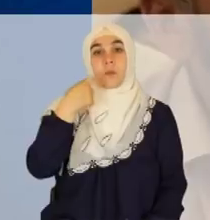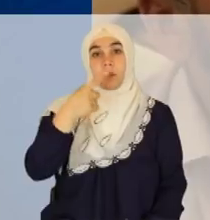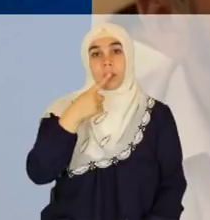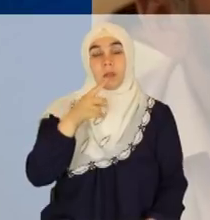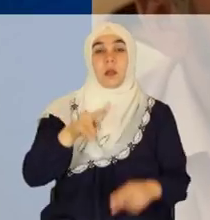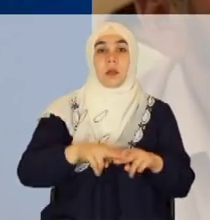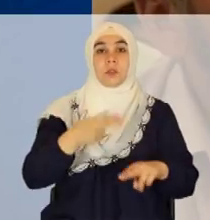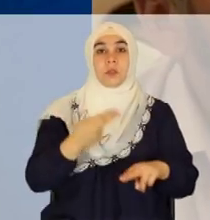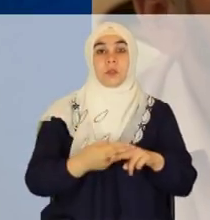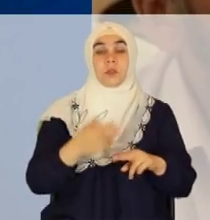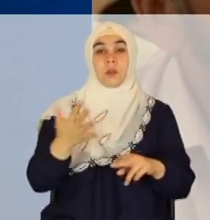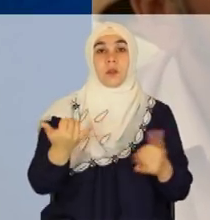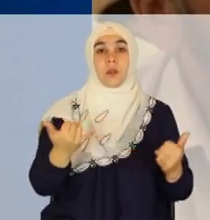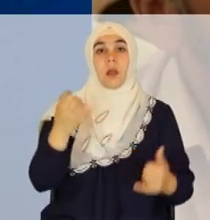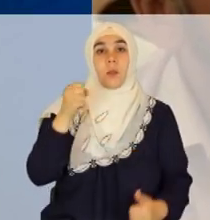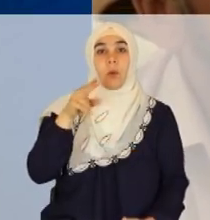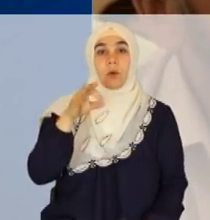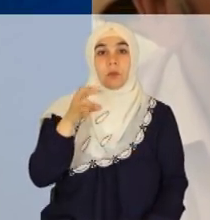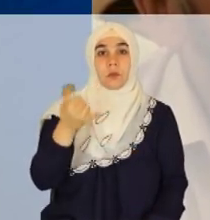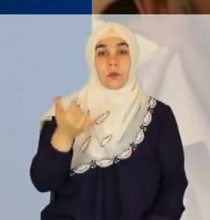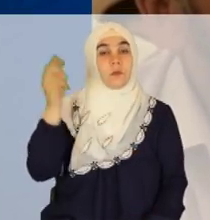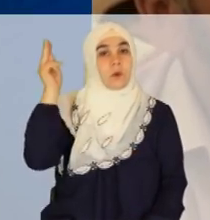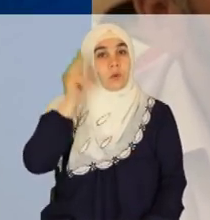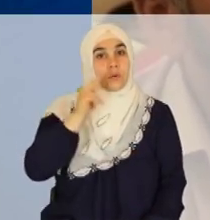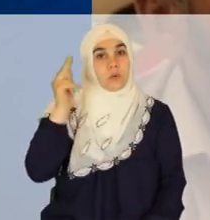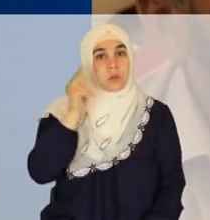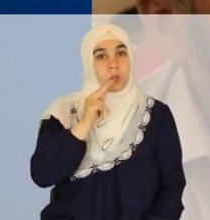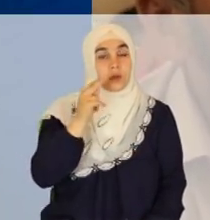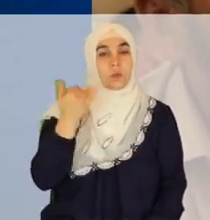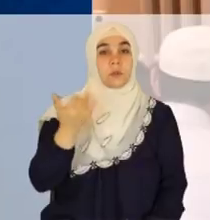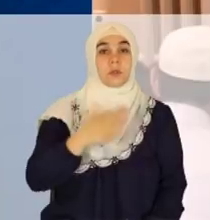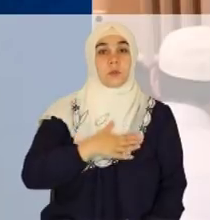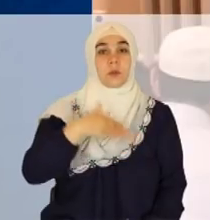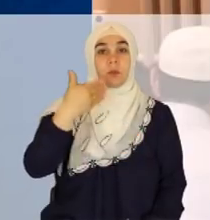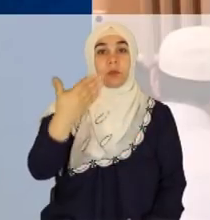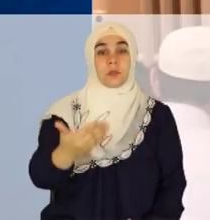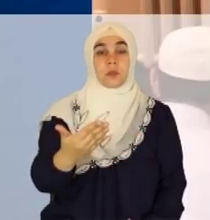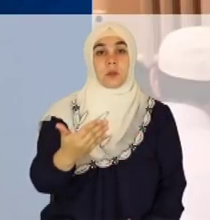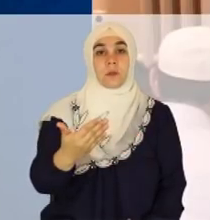Bana şu, demek fıkhı batınını örgüleş, siz birbirimizin